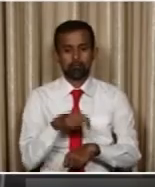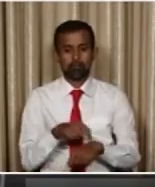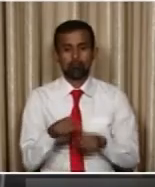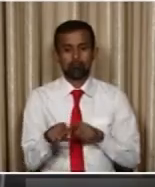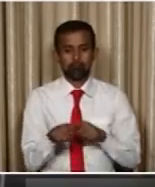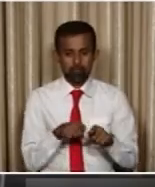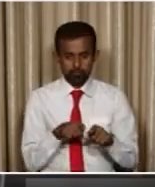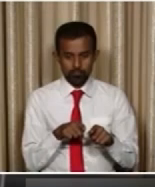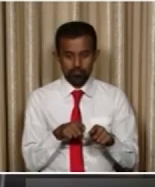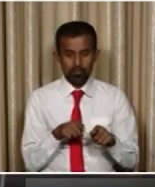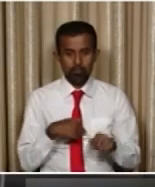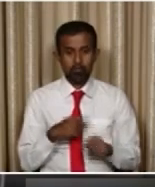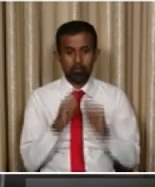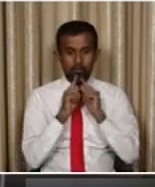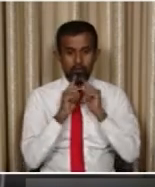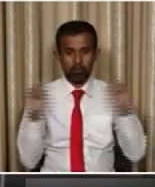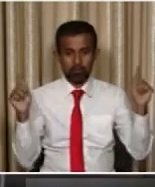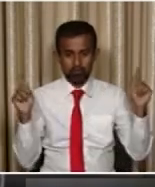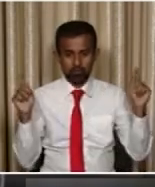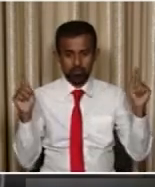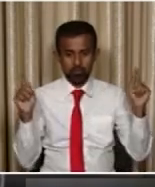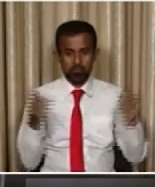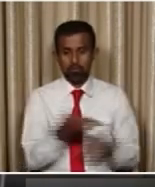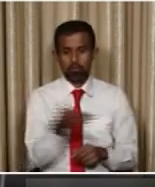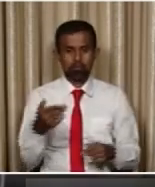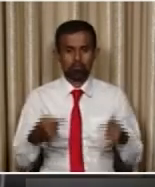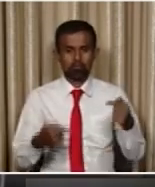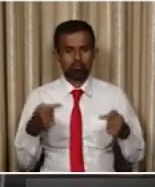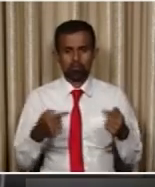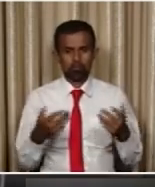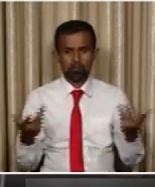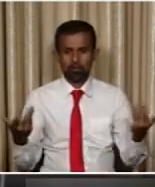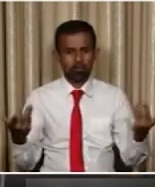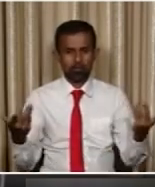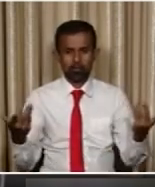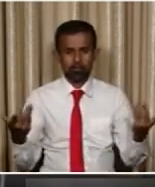අපි ප්‍රකාශ කළොත් මං හිතන්නේ ඒකට කවුරුත් තර්ක කරන එකක් නෑ කියලා මම කල්පනා කරනවා.